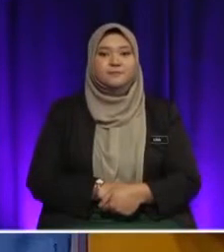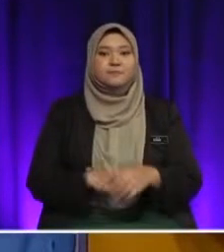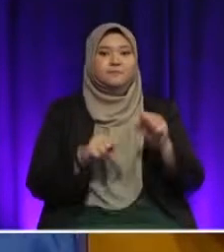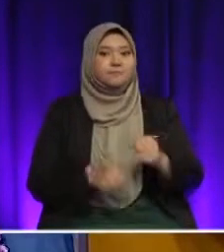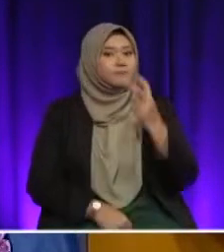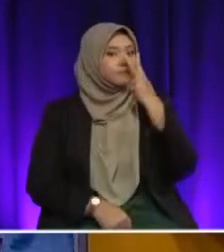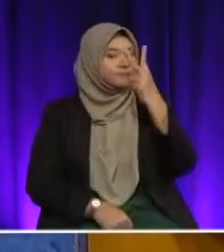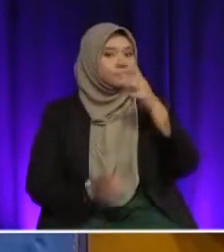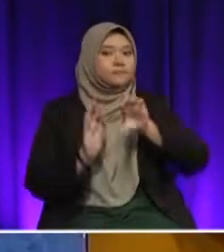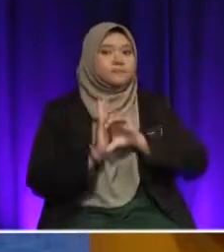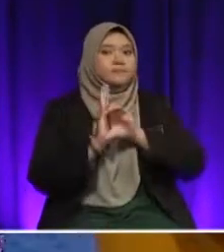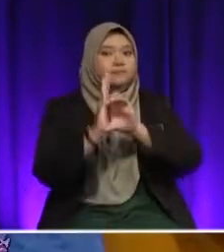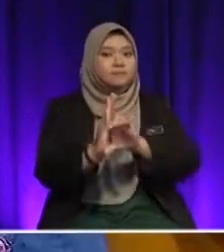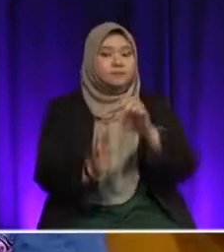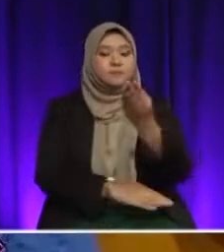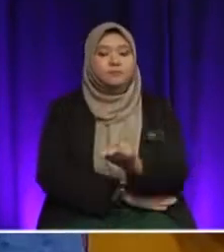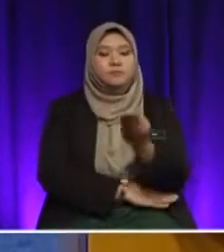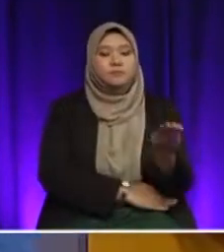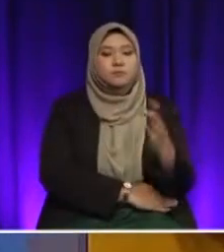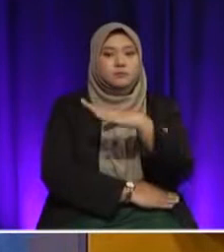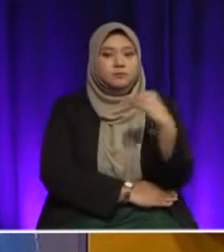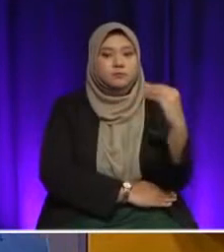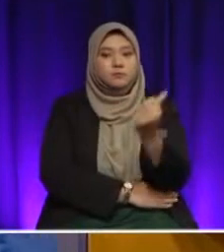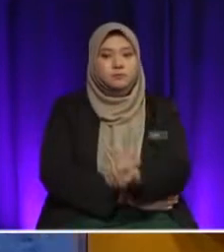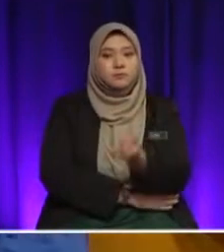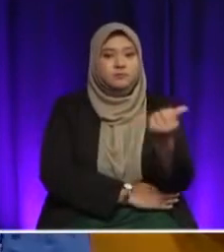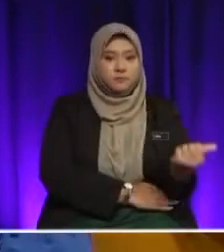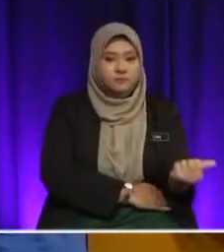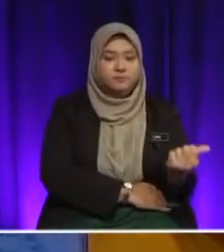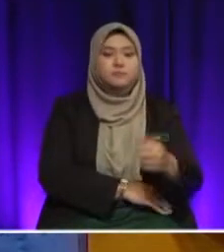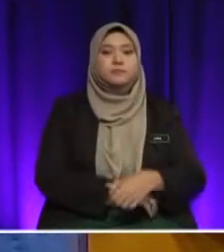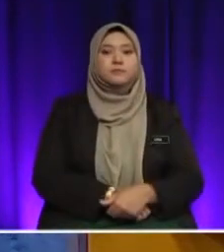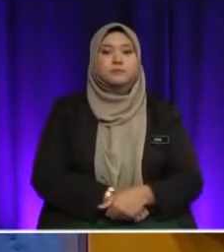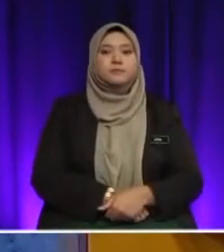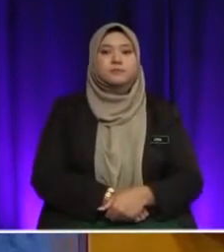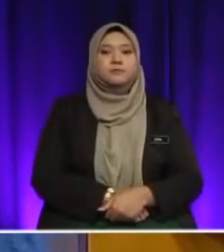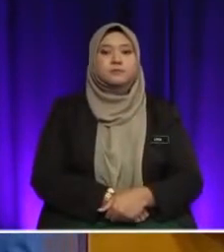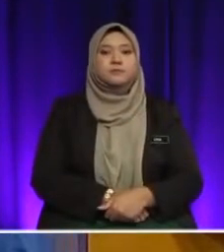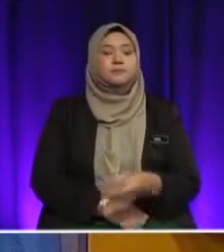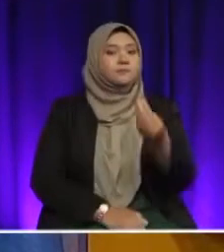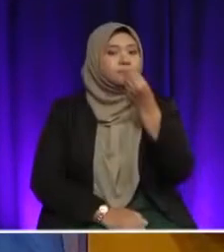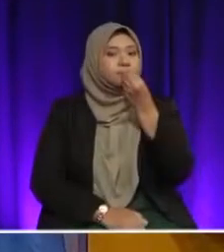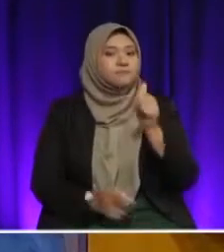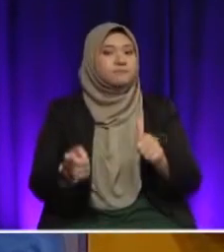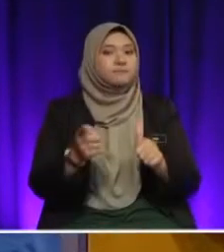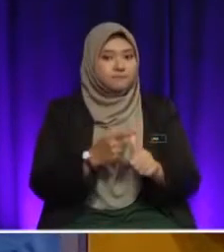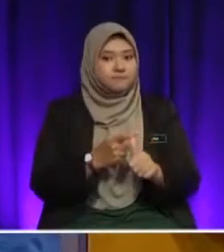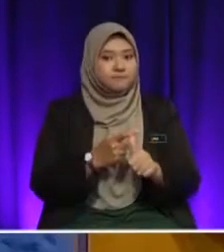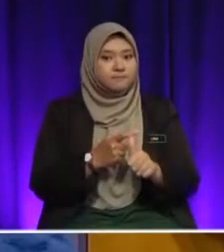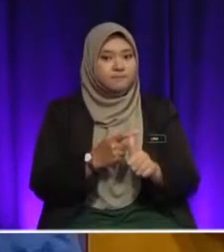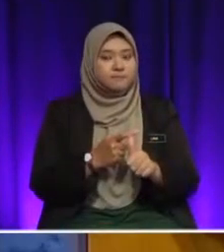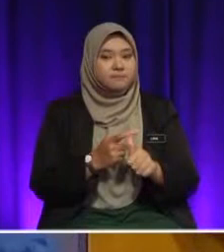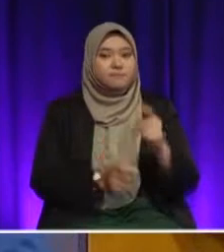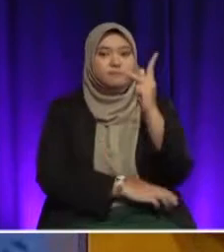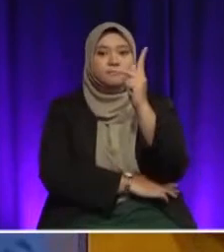tengok untuk buat kerupuk Leko oke yang biasanya namun pun kerupuk